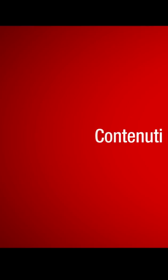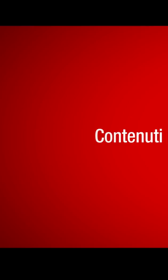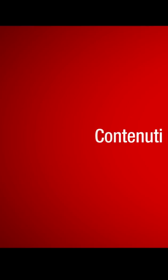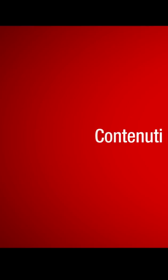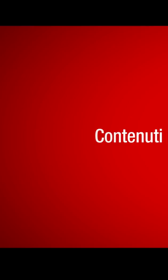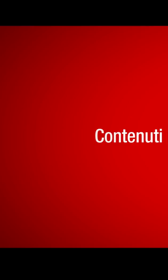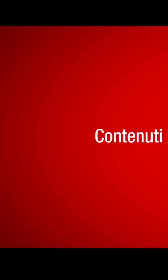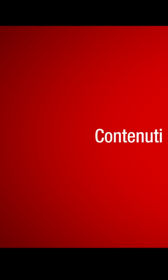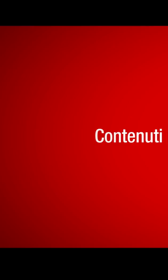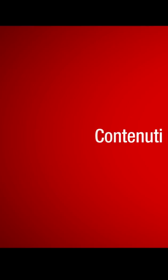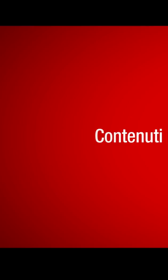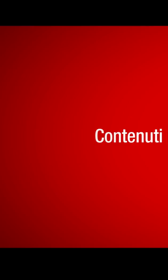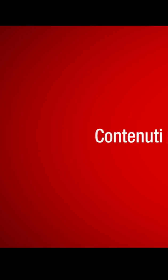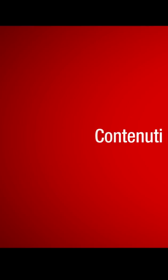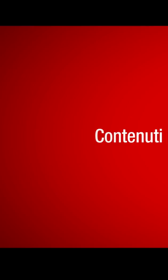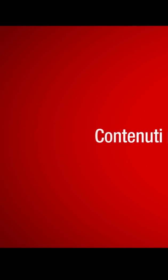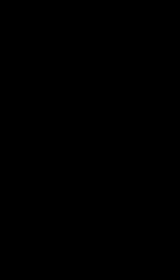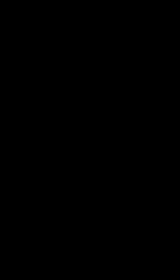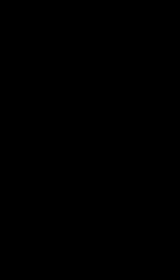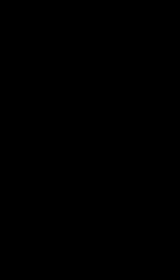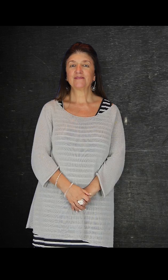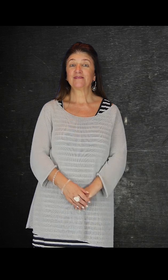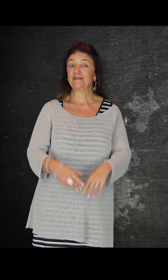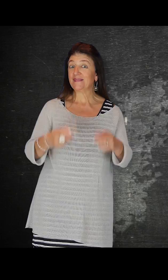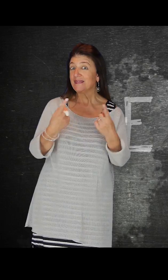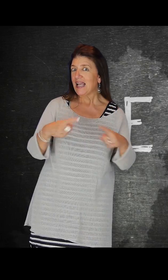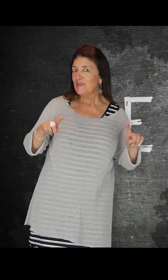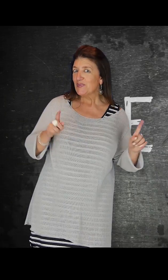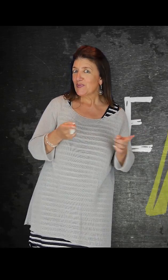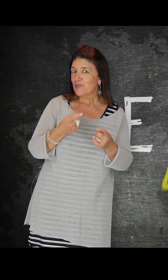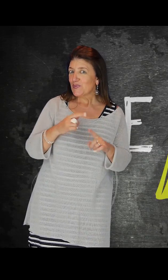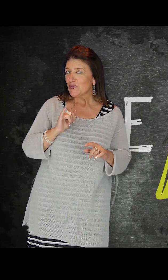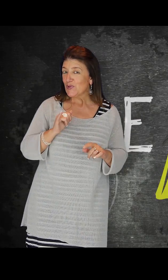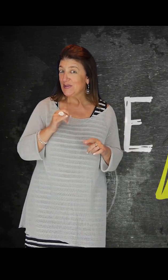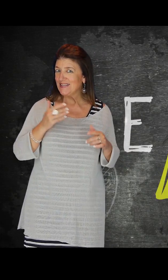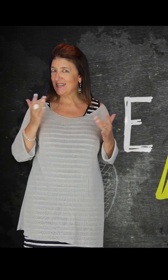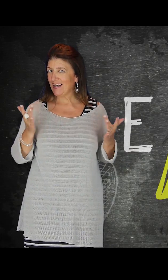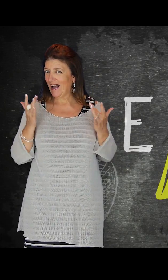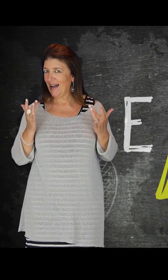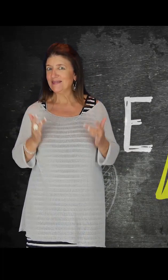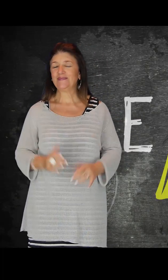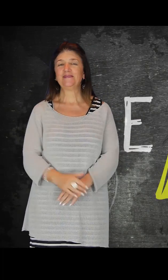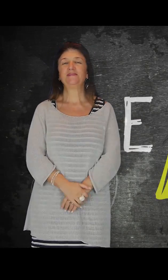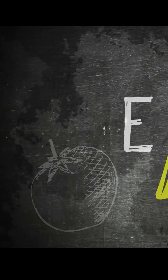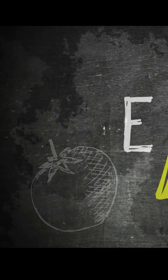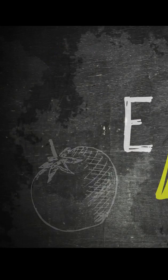Contenuti realizzati in esclusiva per Unicredit. Eating, good food story.